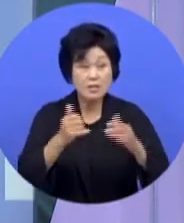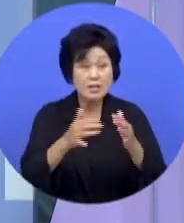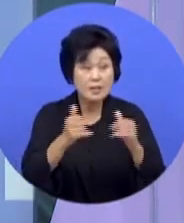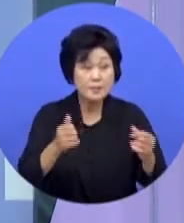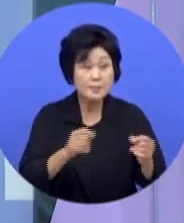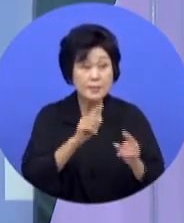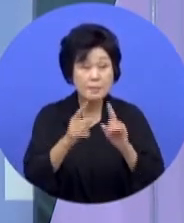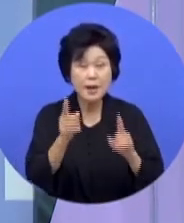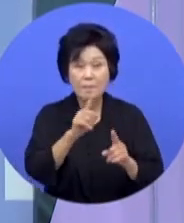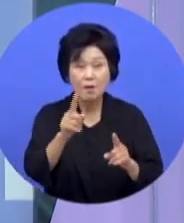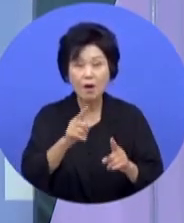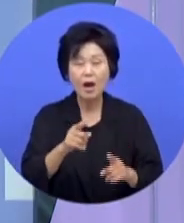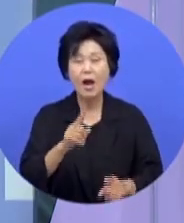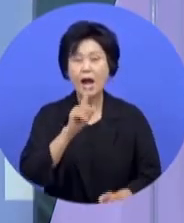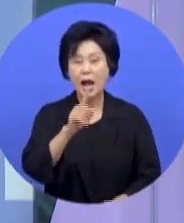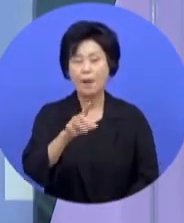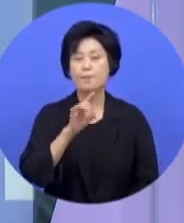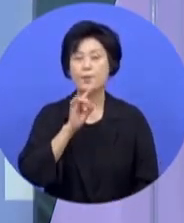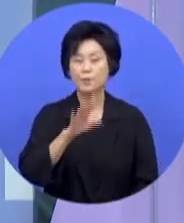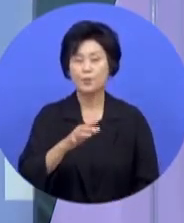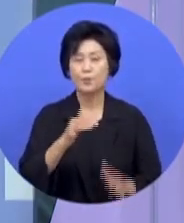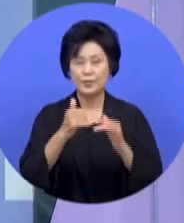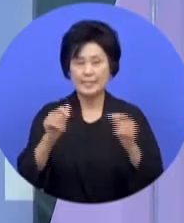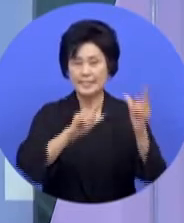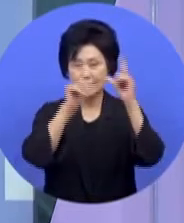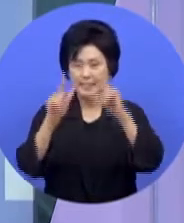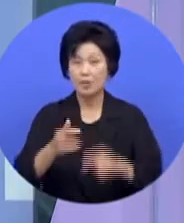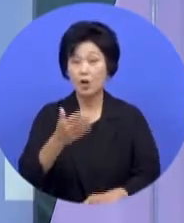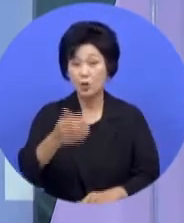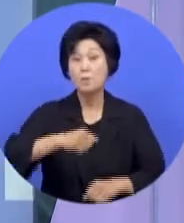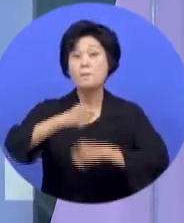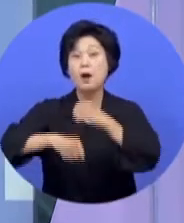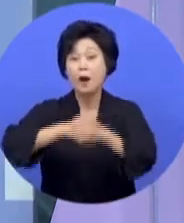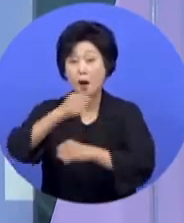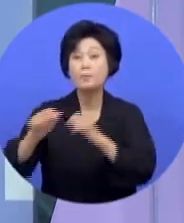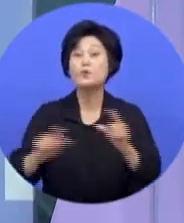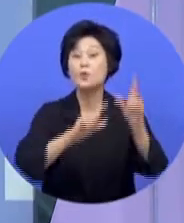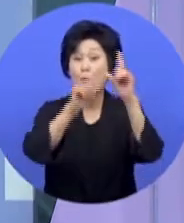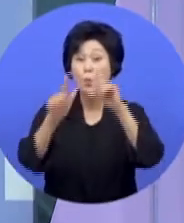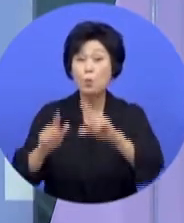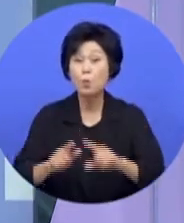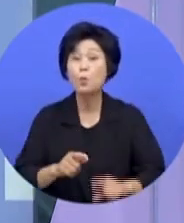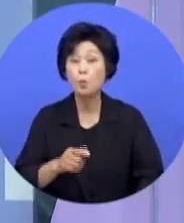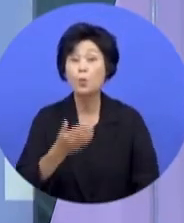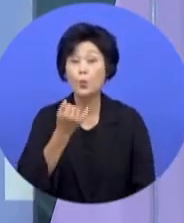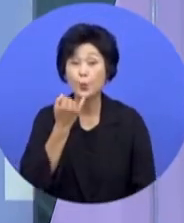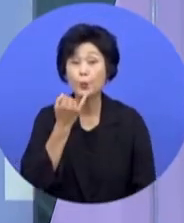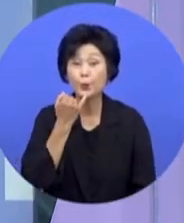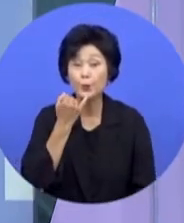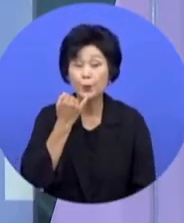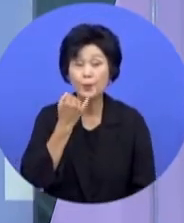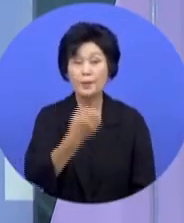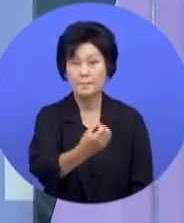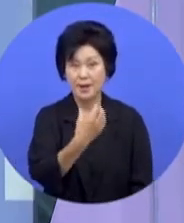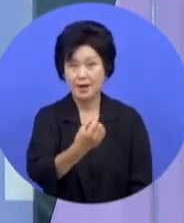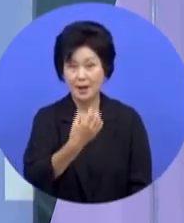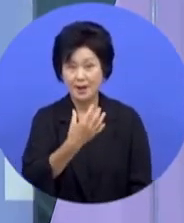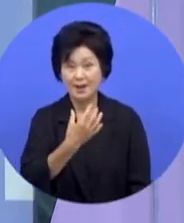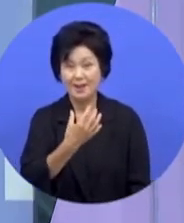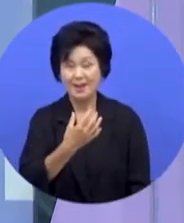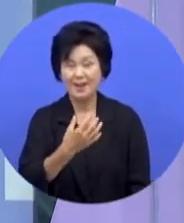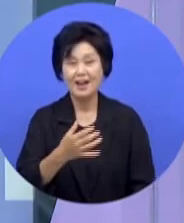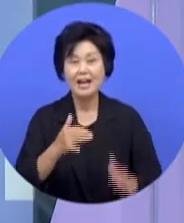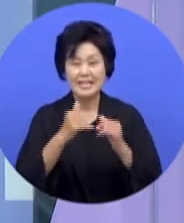살아라 이렇게 말을 하잖아요. 네가 주인공이야, 그죠? 네네. 지금 다 그렇게 지금 얘기하고 있어요. 네. 인생을 즐겨라 막